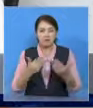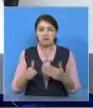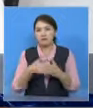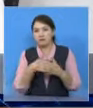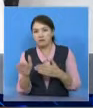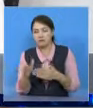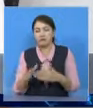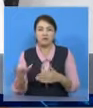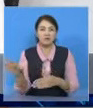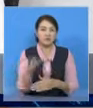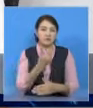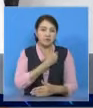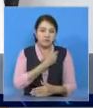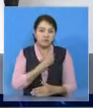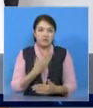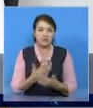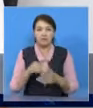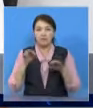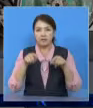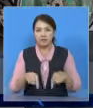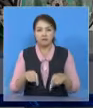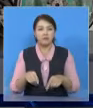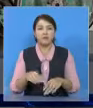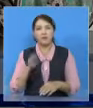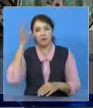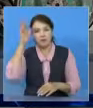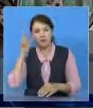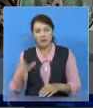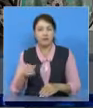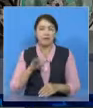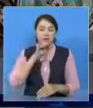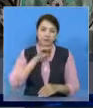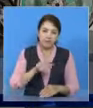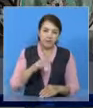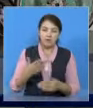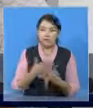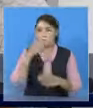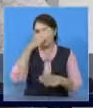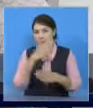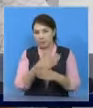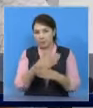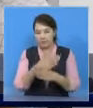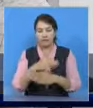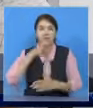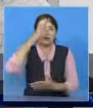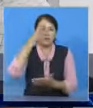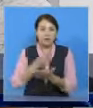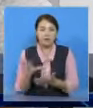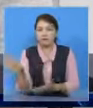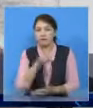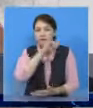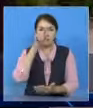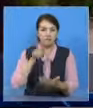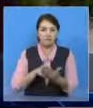центра открыты для всех желающих. Здесь квалифицированные психологи, специалисты окажут вам помощь и ответят на все